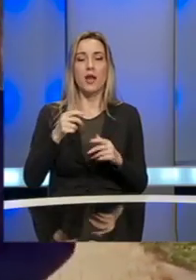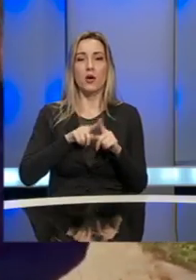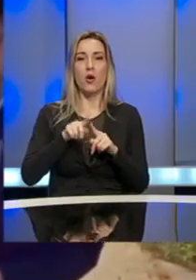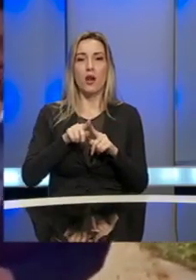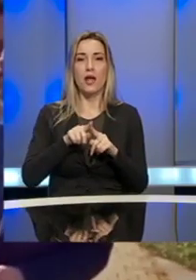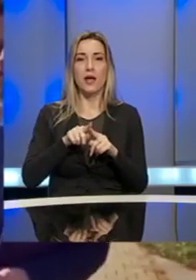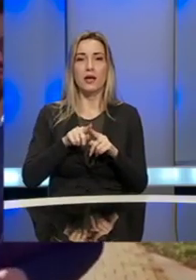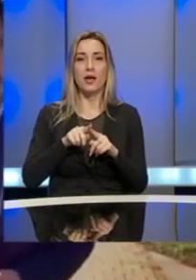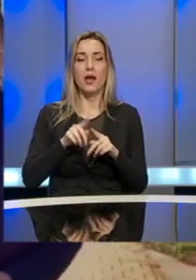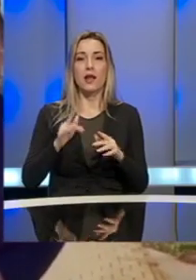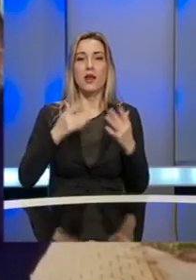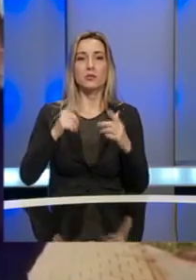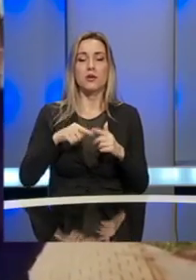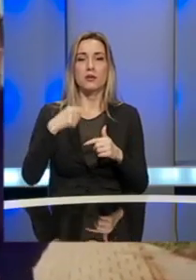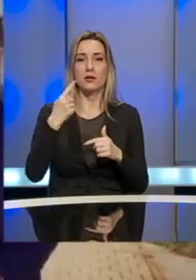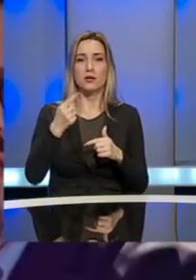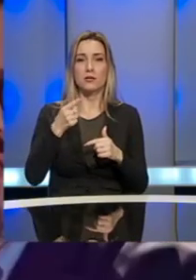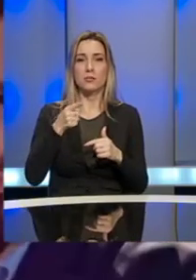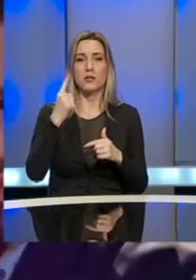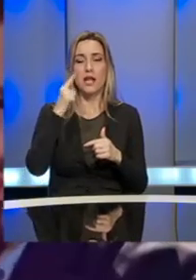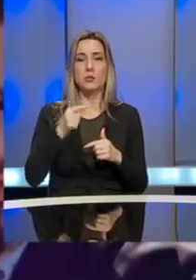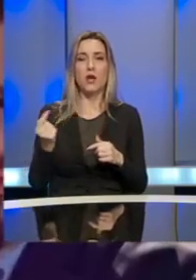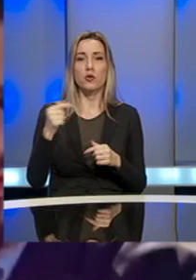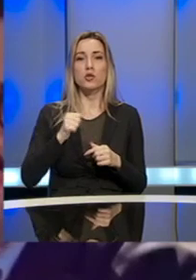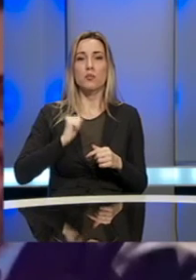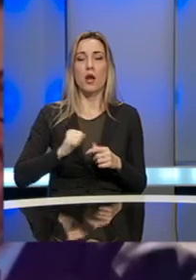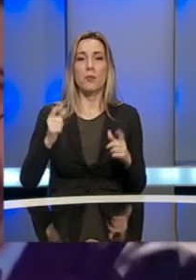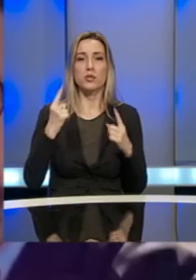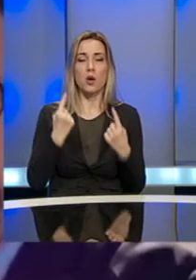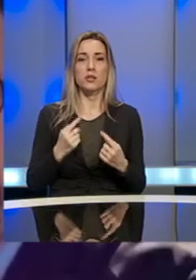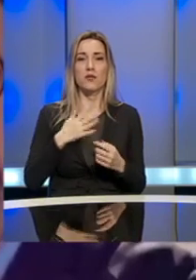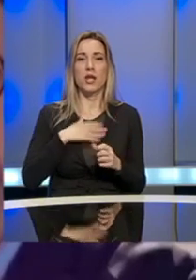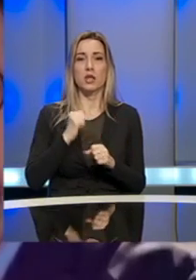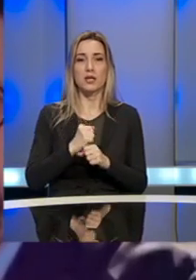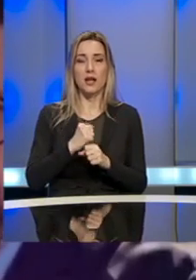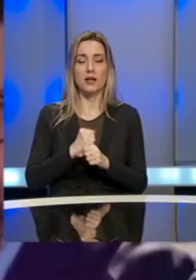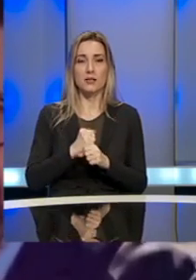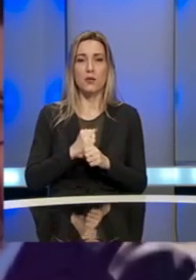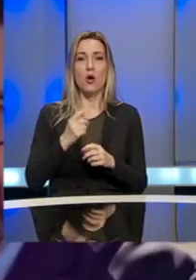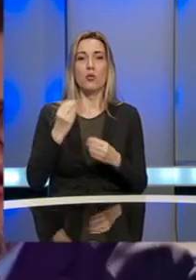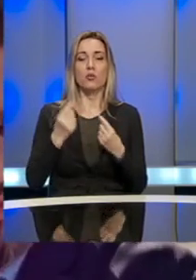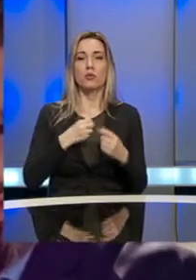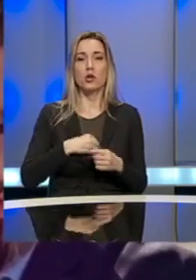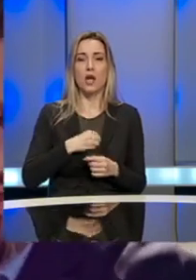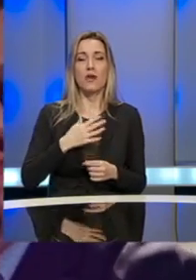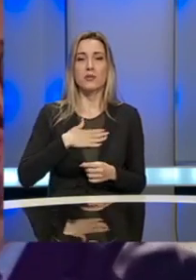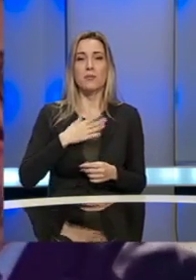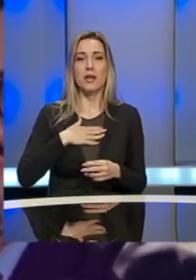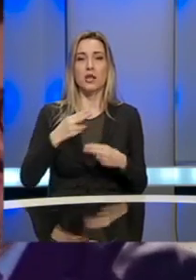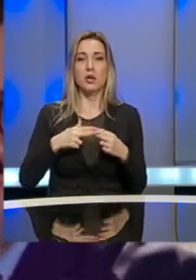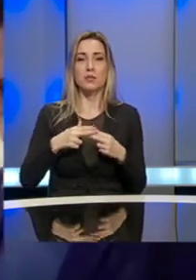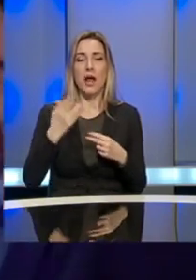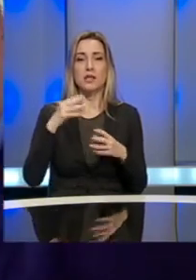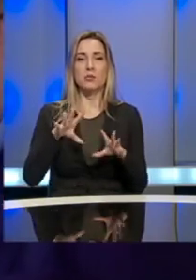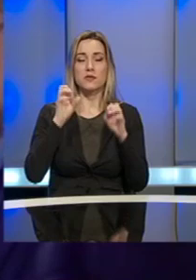da je najodgovornije, a i znali smo da će ovo doći, moramo zaustaviti naše djelovanje, ugrožavali bi sebe i naše bližnje, ali smo shvatili